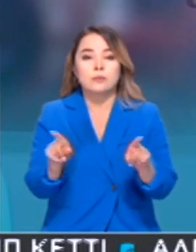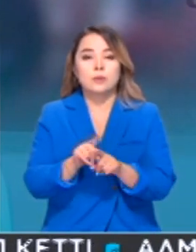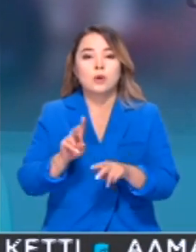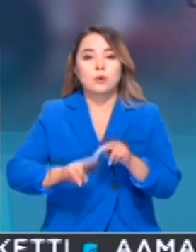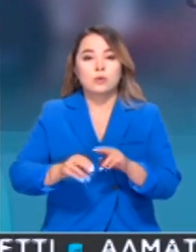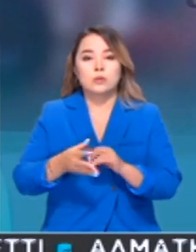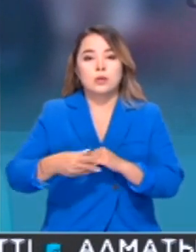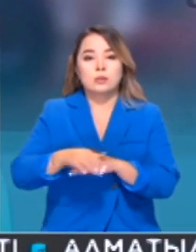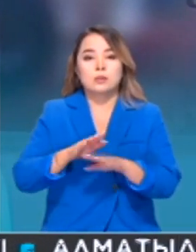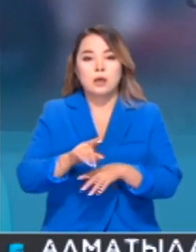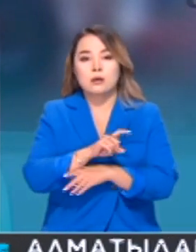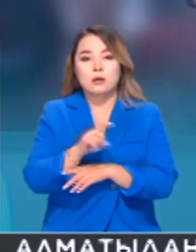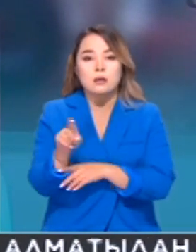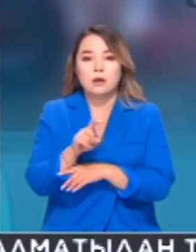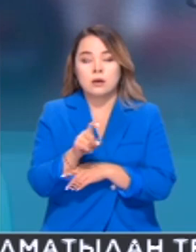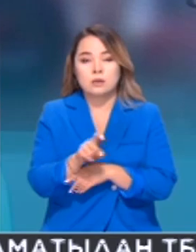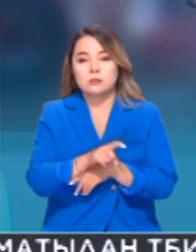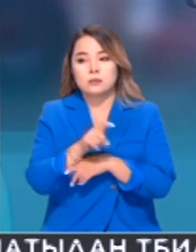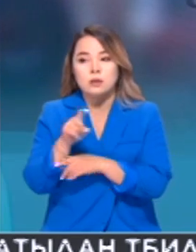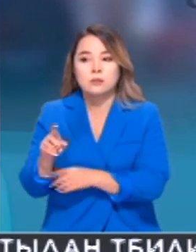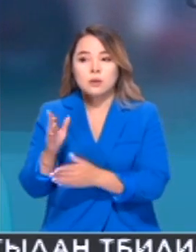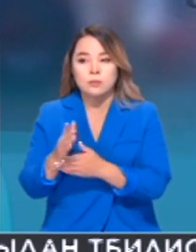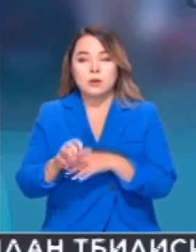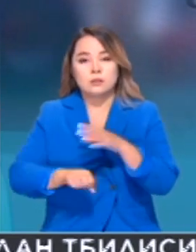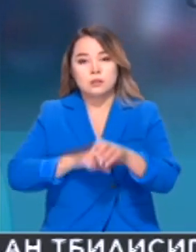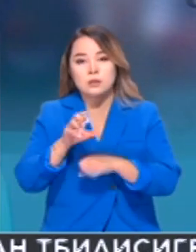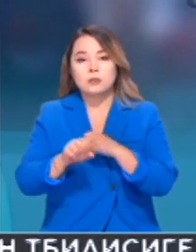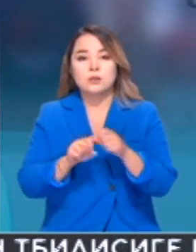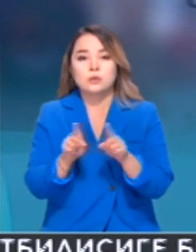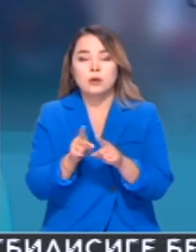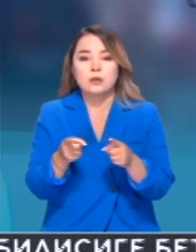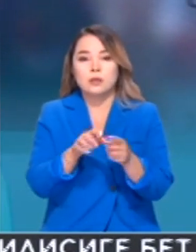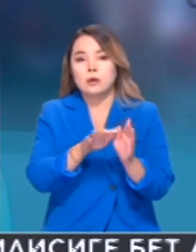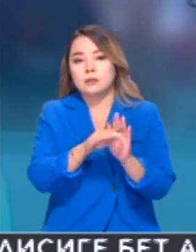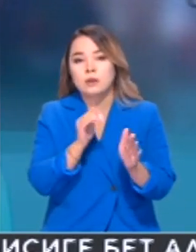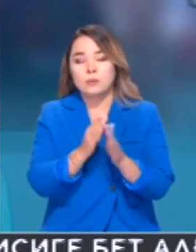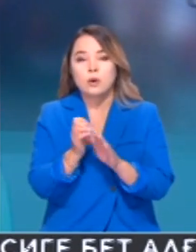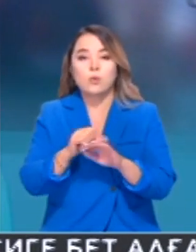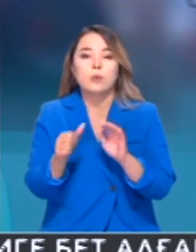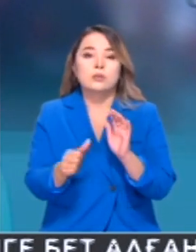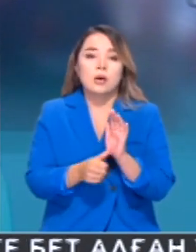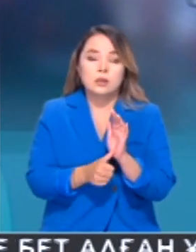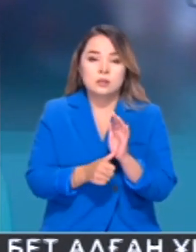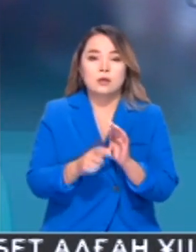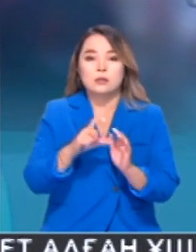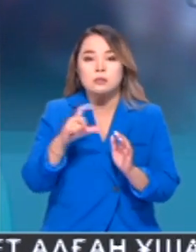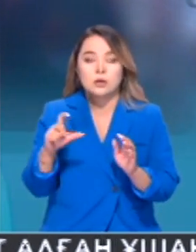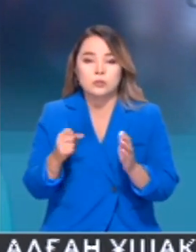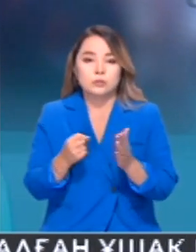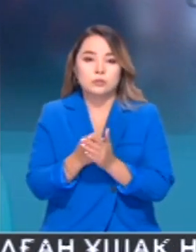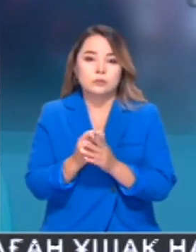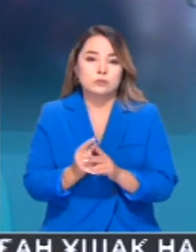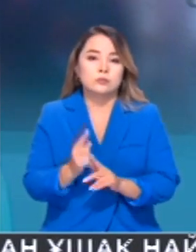құрылыс алаңынан кран әкелген, оның үстіне саты жалғап 16-шы қабатқа дейін көтерген.